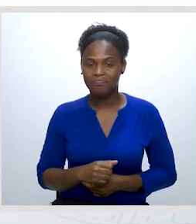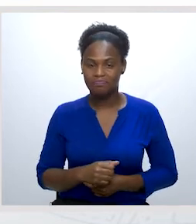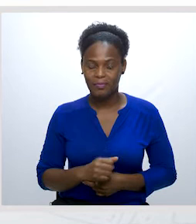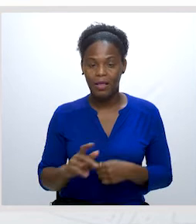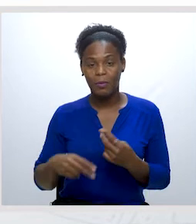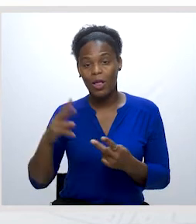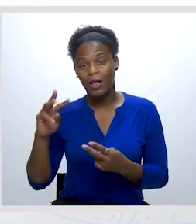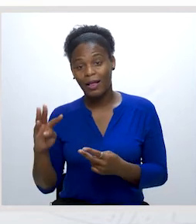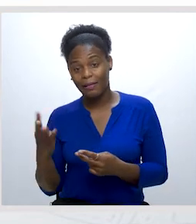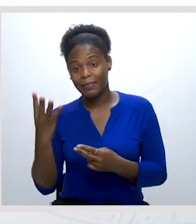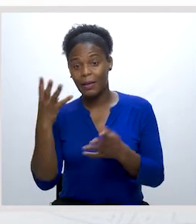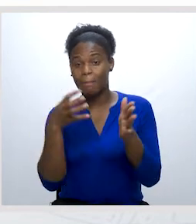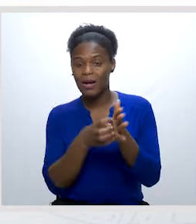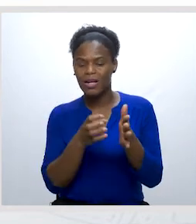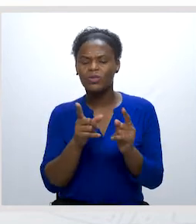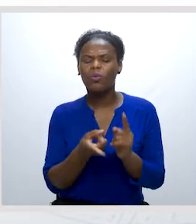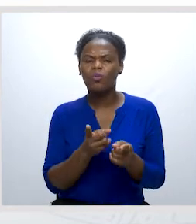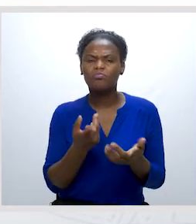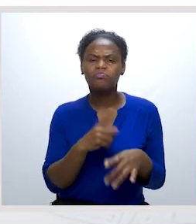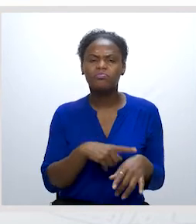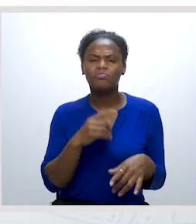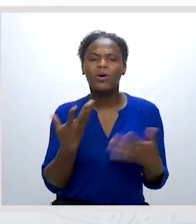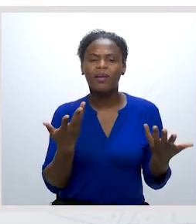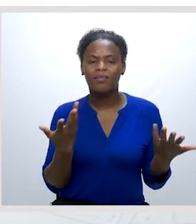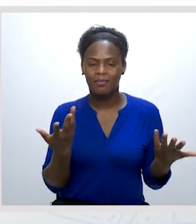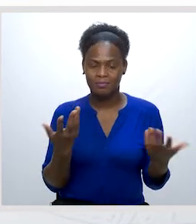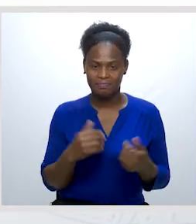La quatrième image, il s'agit de quelle période?